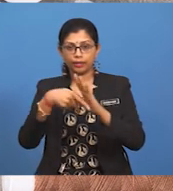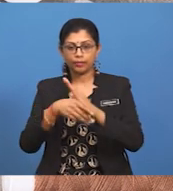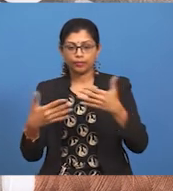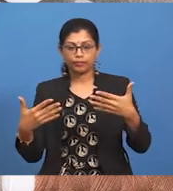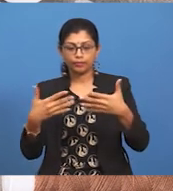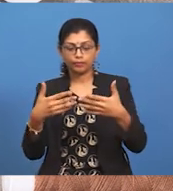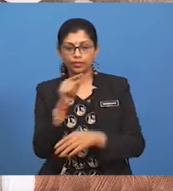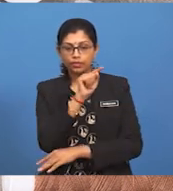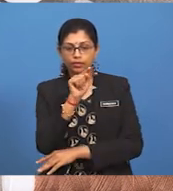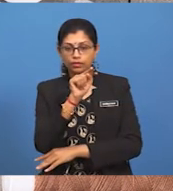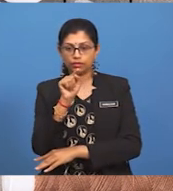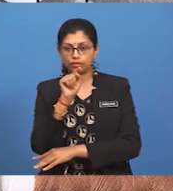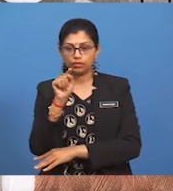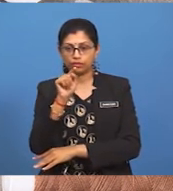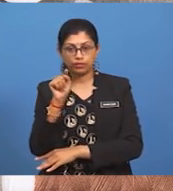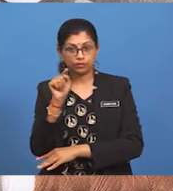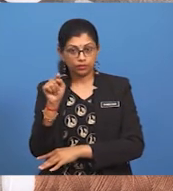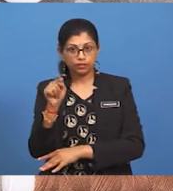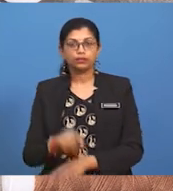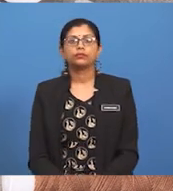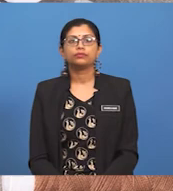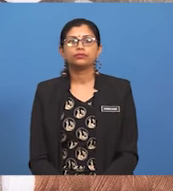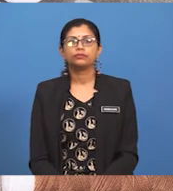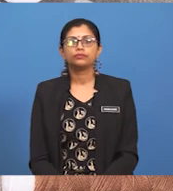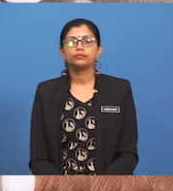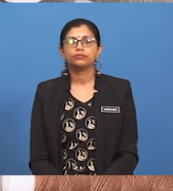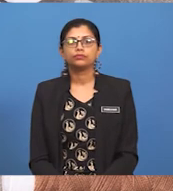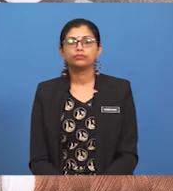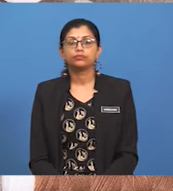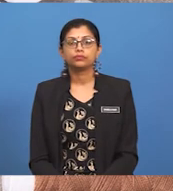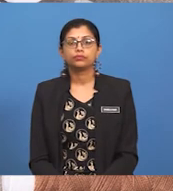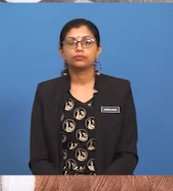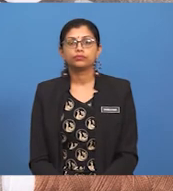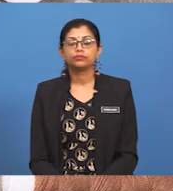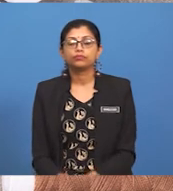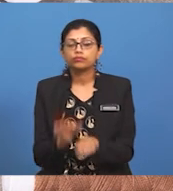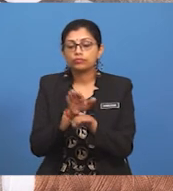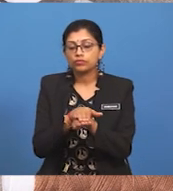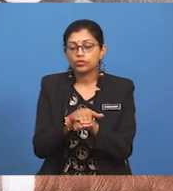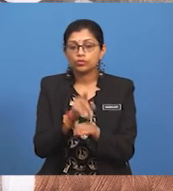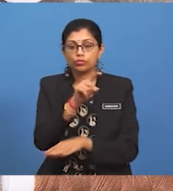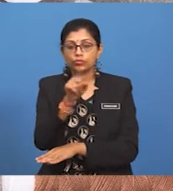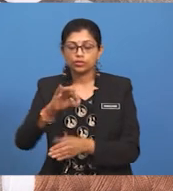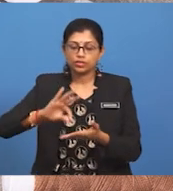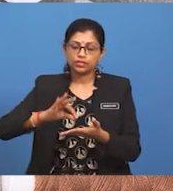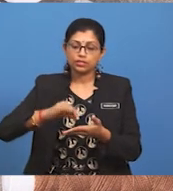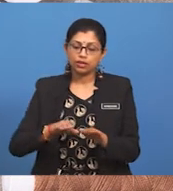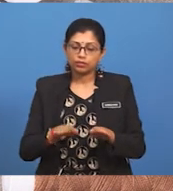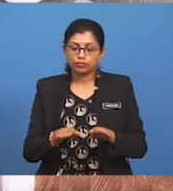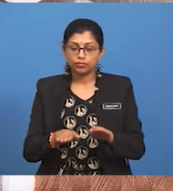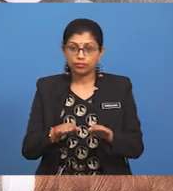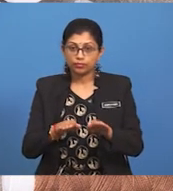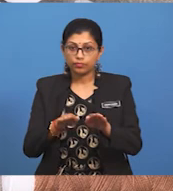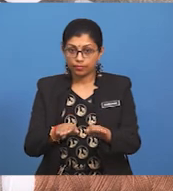pemadan merupakan garisan menjahit, iaitu garisan putus-putus.